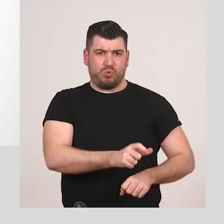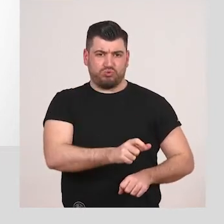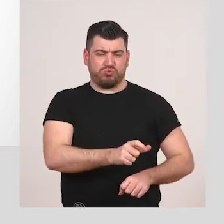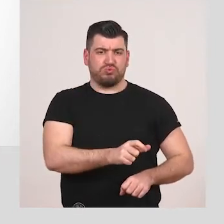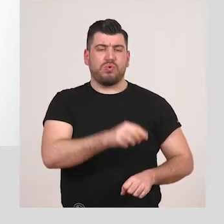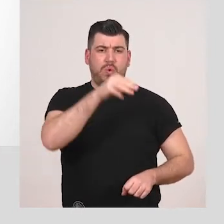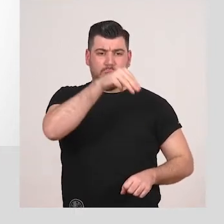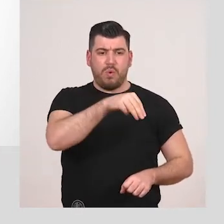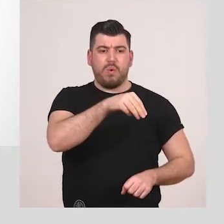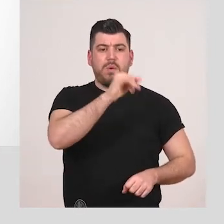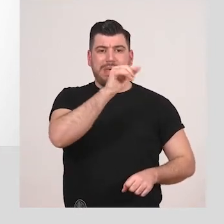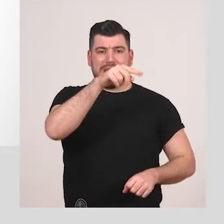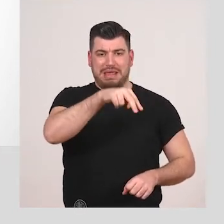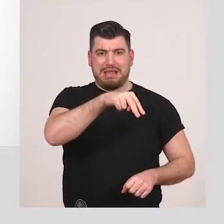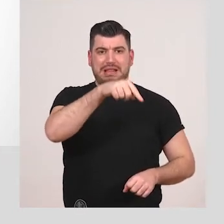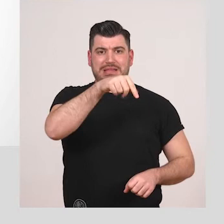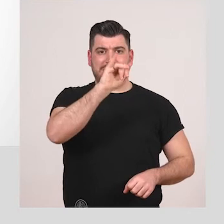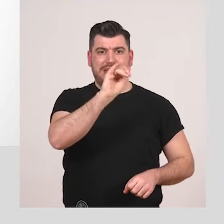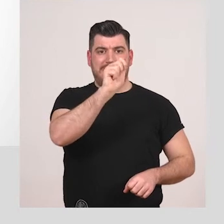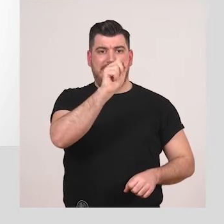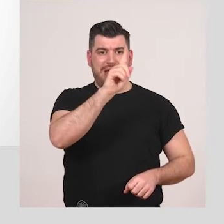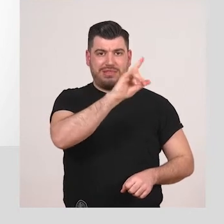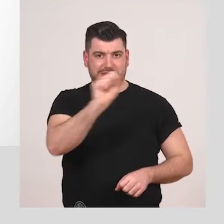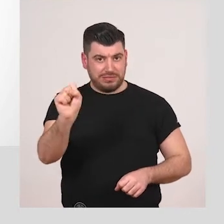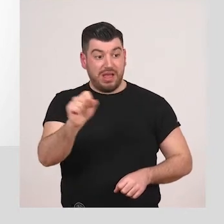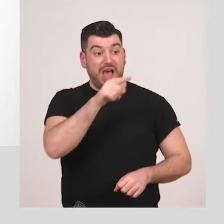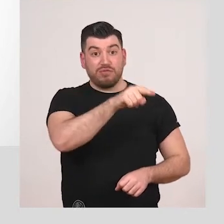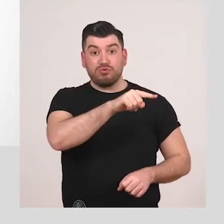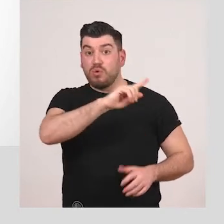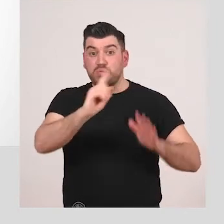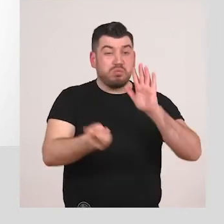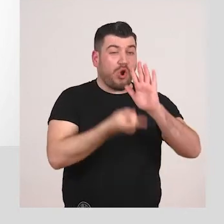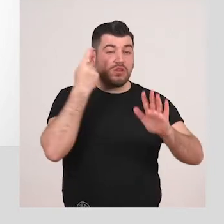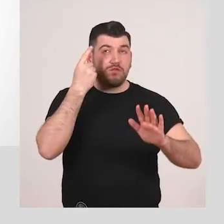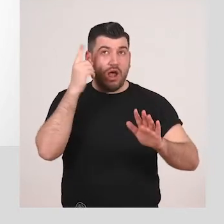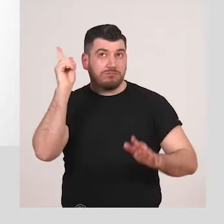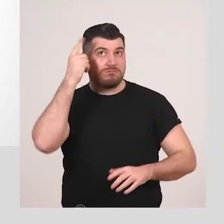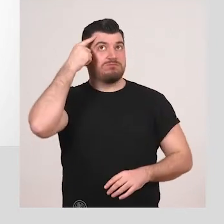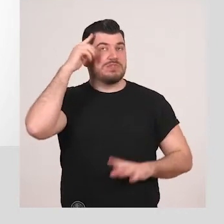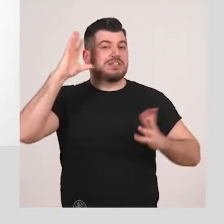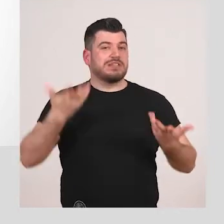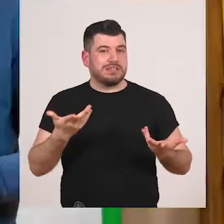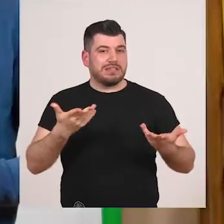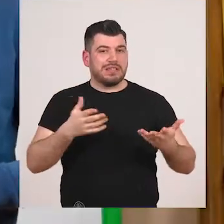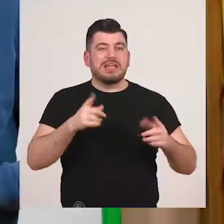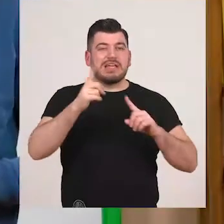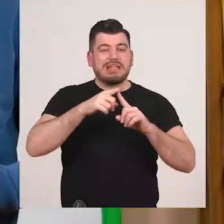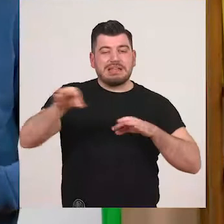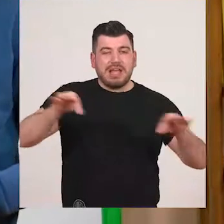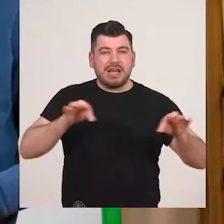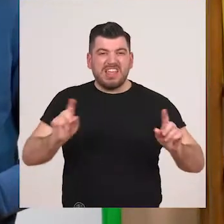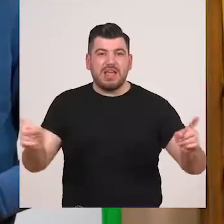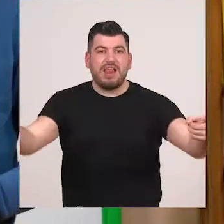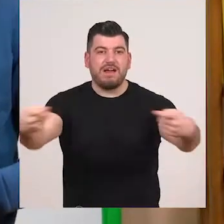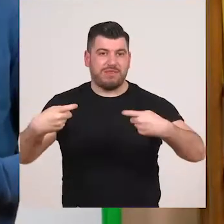Μιλτιάδης, ο οποίος χρησιμοποίησε για πρώτη φορά στην ιστορία την τεχνική της λαβίδας. Μία